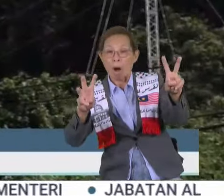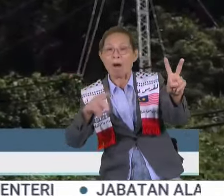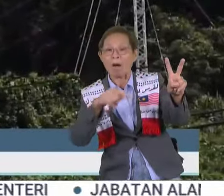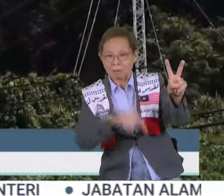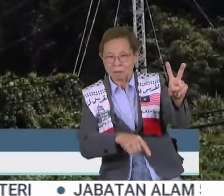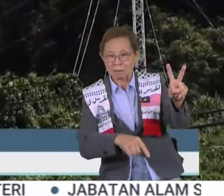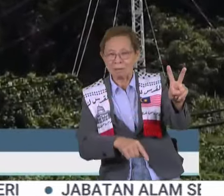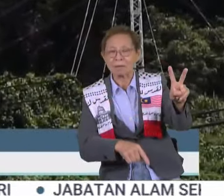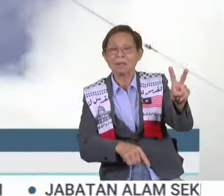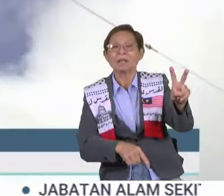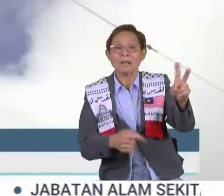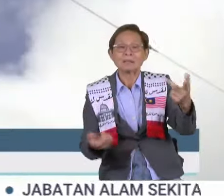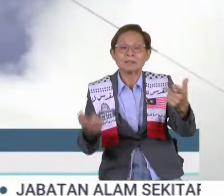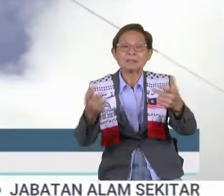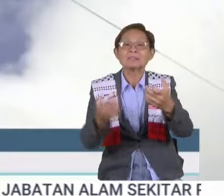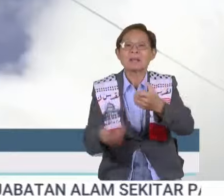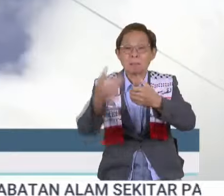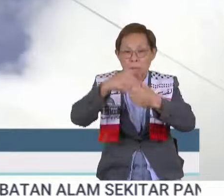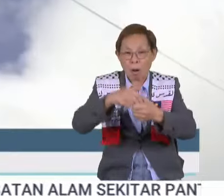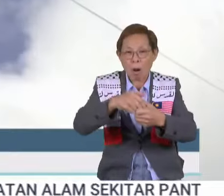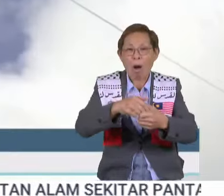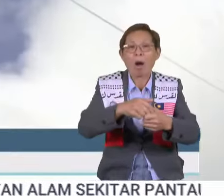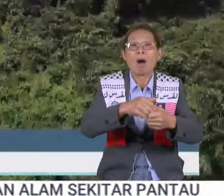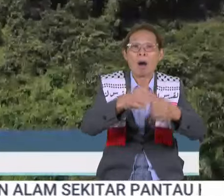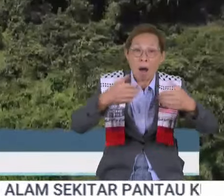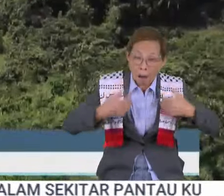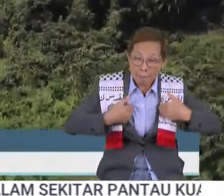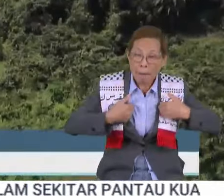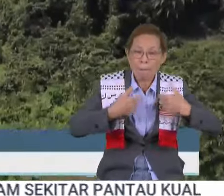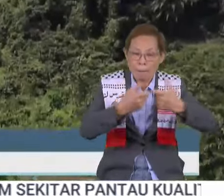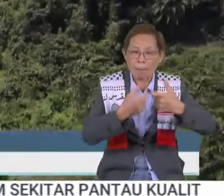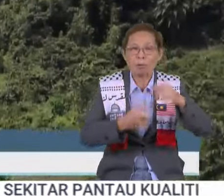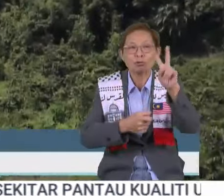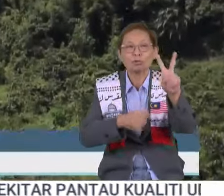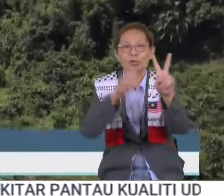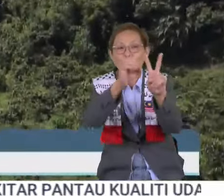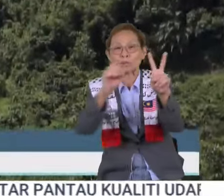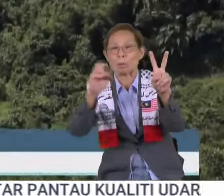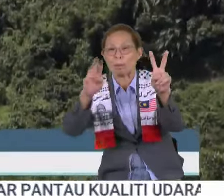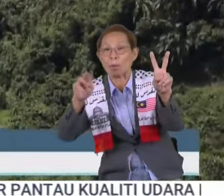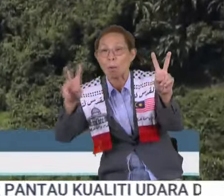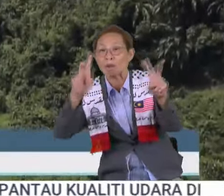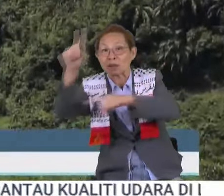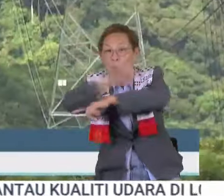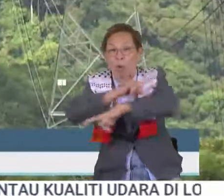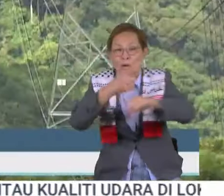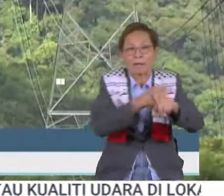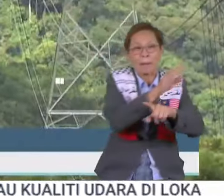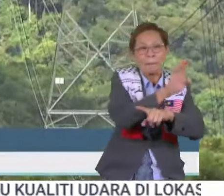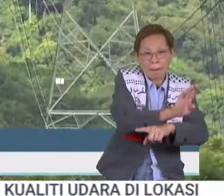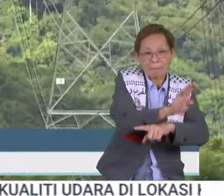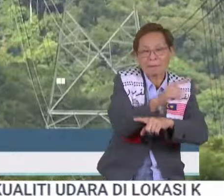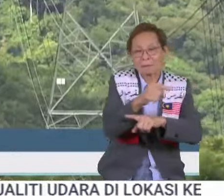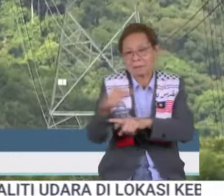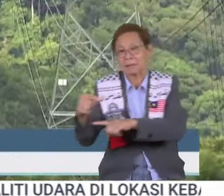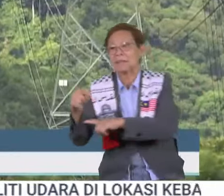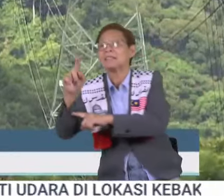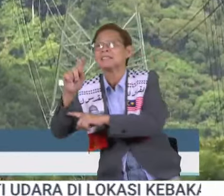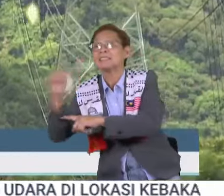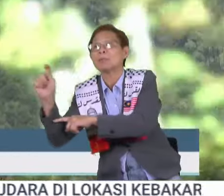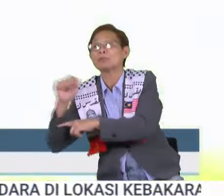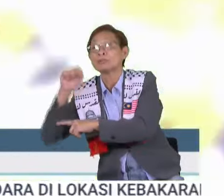dan Segaliut yang terlibat dalam penyaluran bekalan elektrik 200 MW sehari dari Pantai Barat ke Pantai Timur